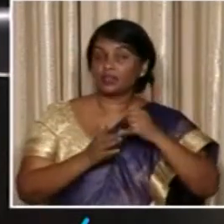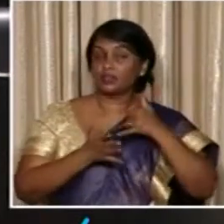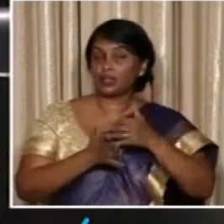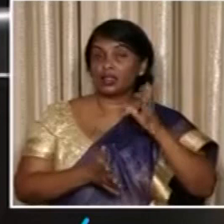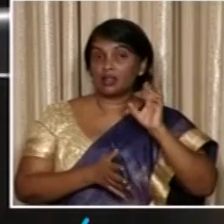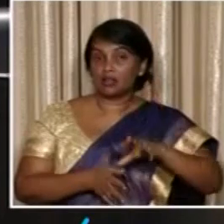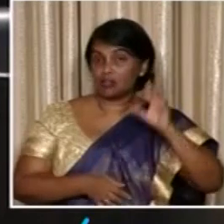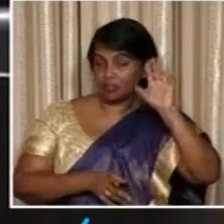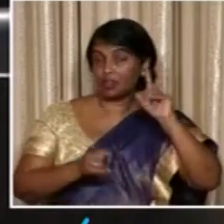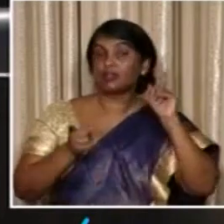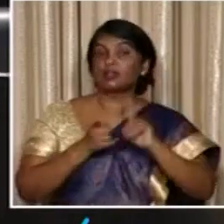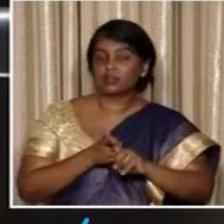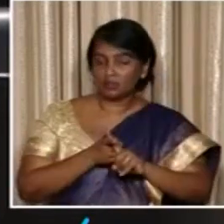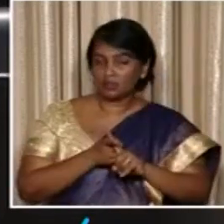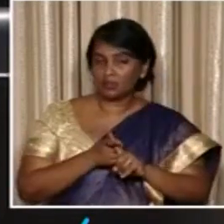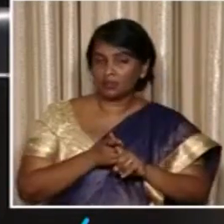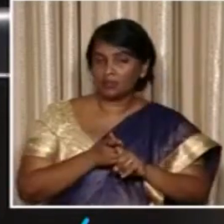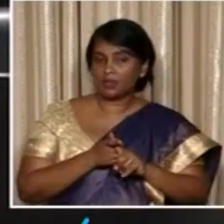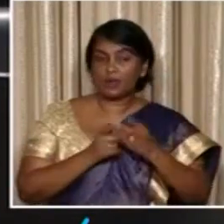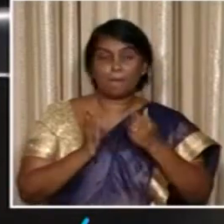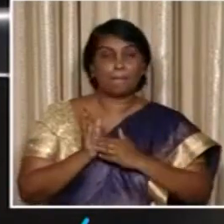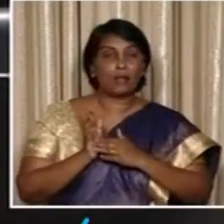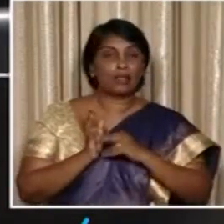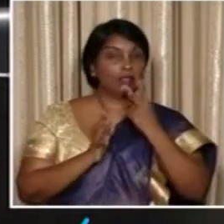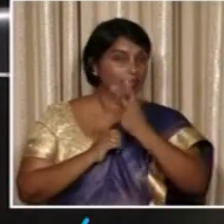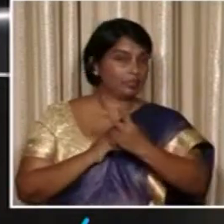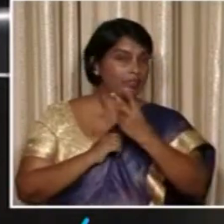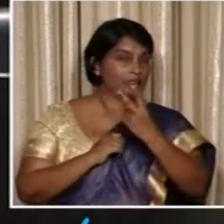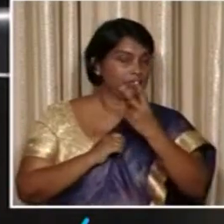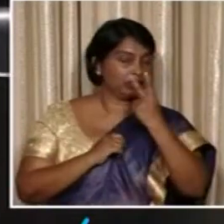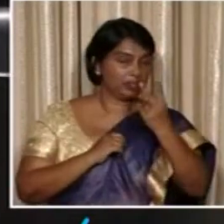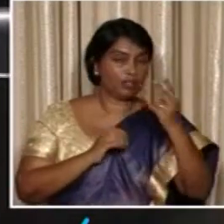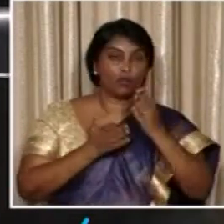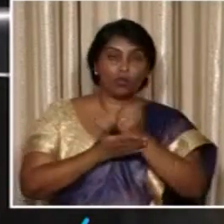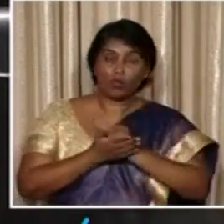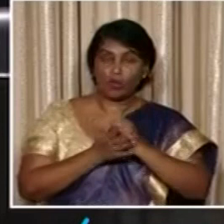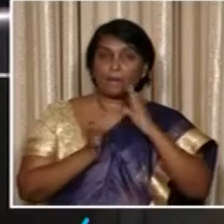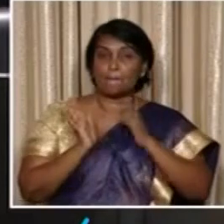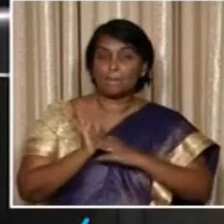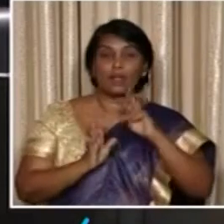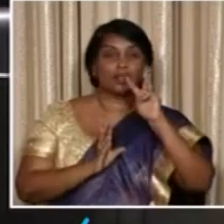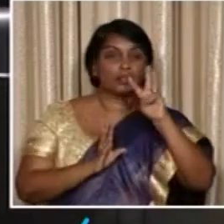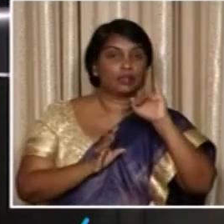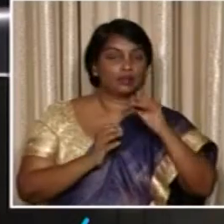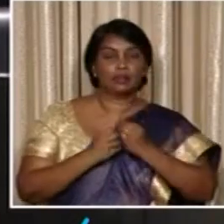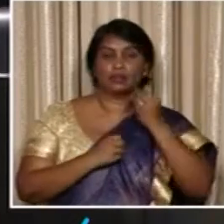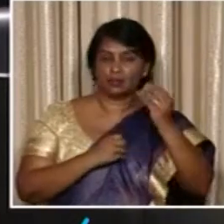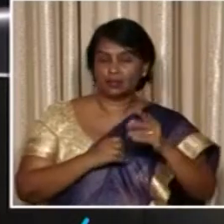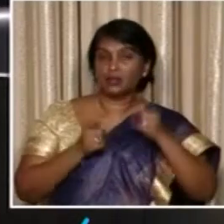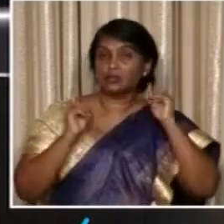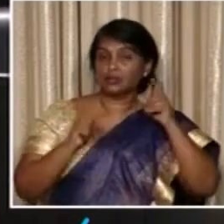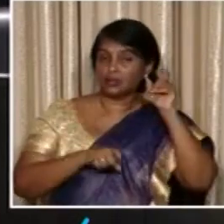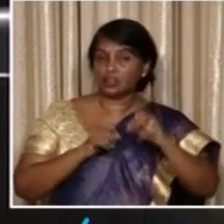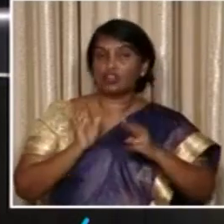නෙට්බෝල් තරගාවලිය සඳහා රුපියල් මිලියන 2කින් මුළු මුදල රුපියල් මිලියන 36ක් ලබලා දීලා තියෙනවා. මල්ල